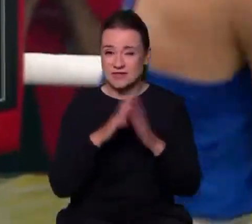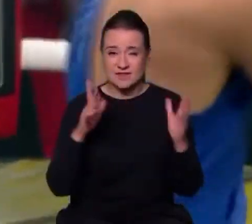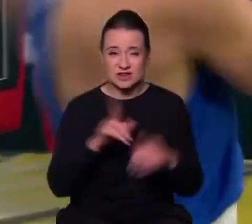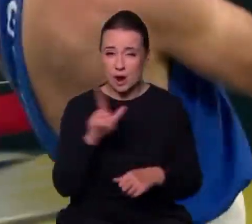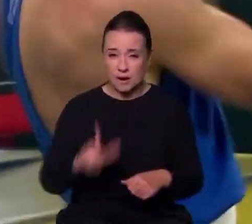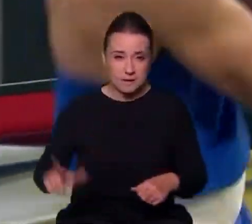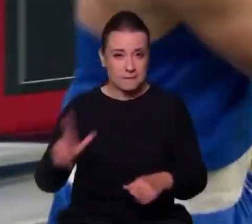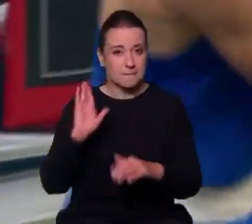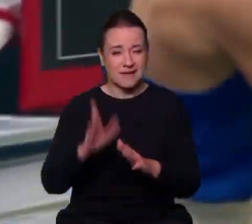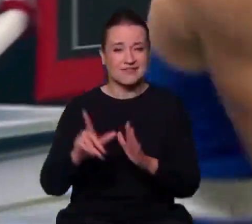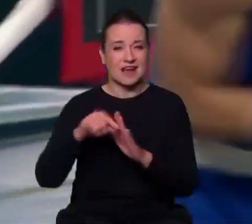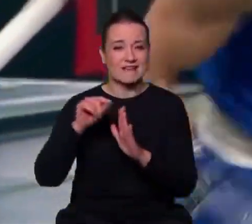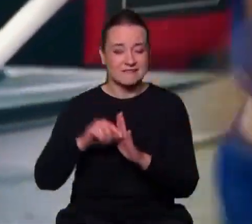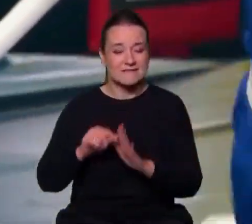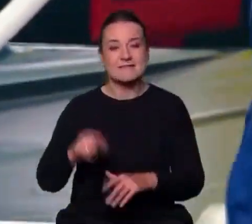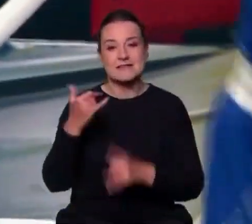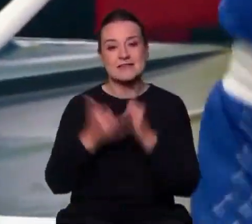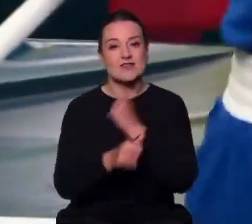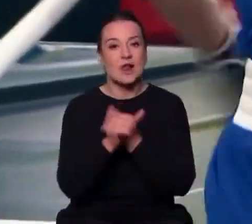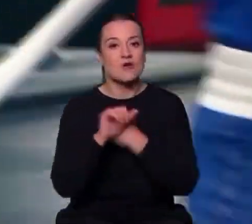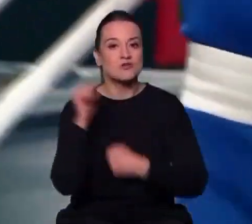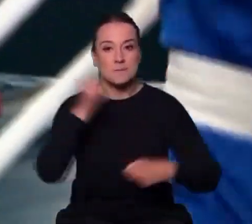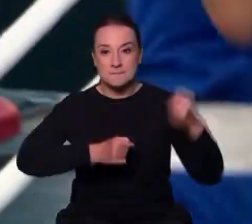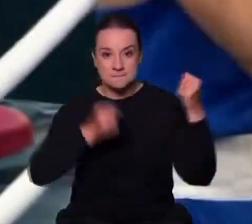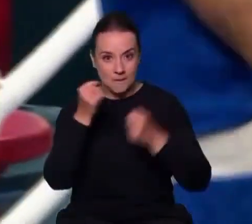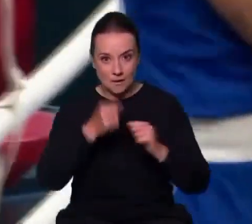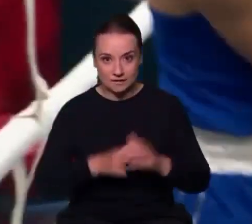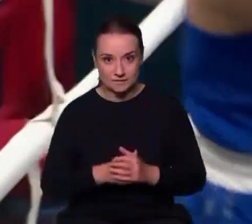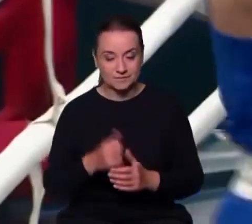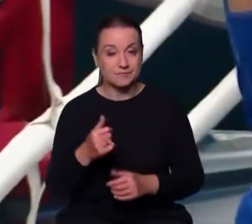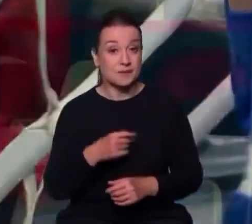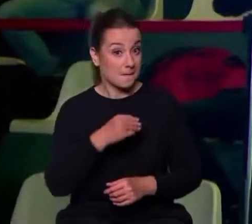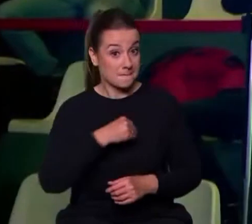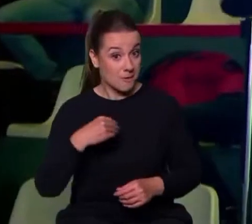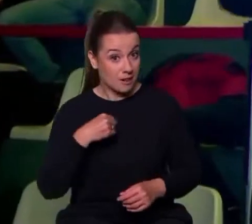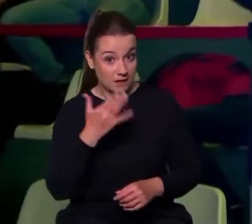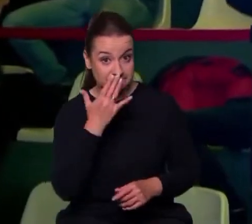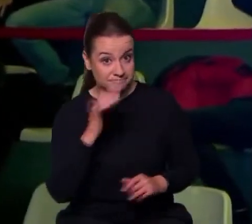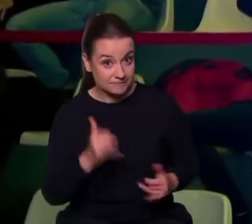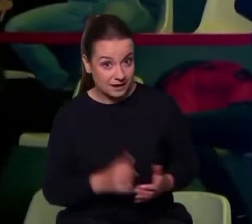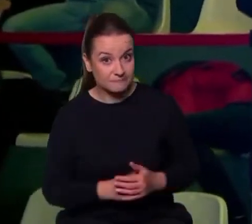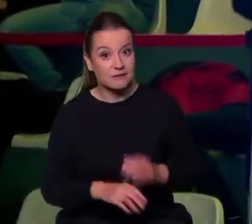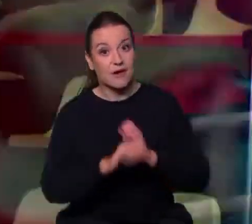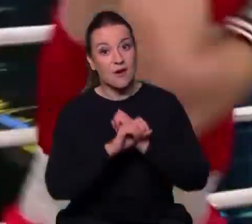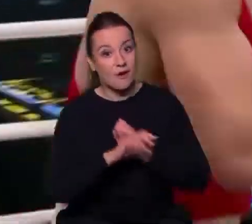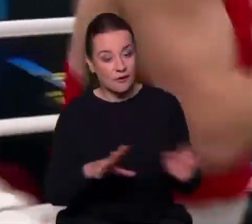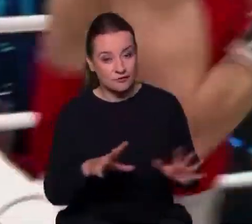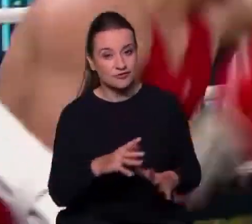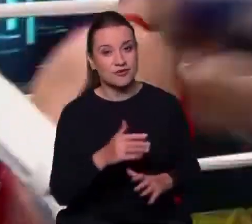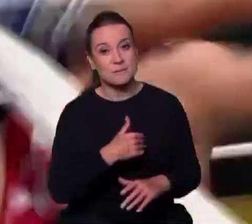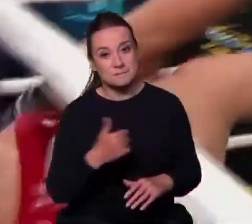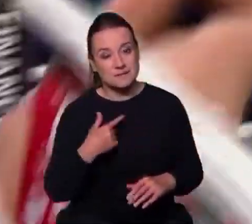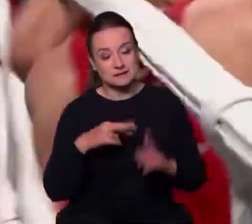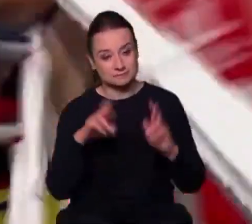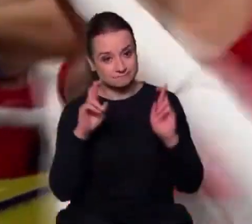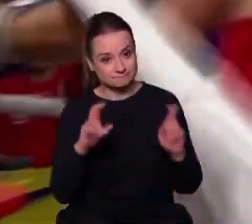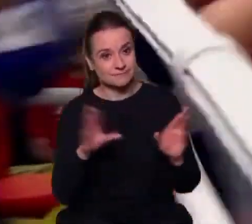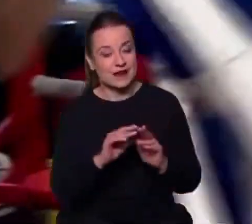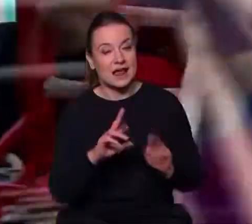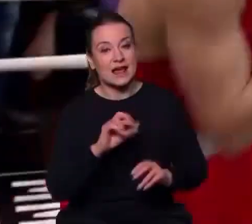kwalifikacje, jeżeli chodzi o boksy. Jeśli chodzi o Polaków, to oczywiście my największe wiążemy nadzieje z